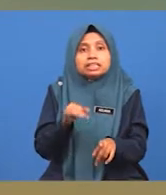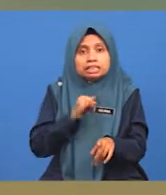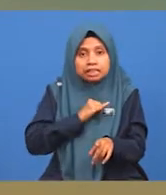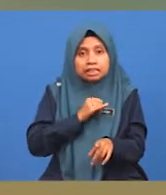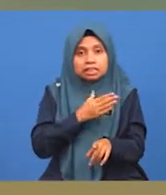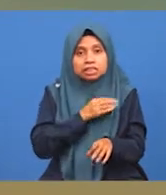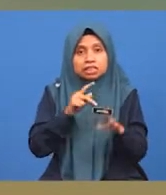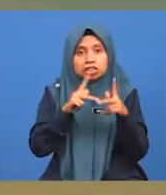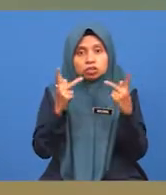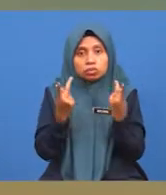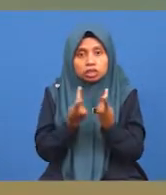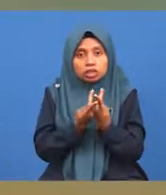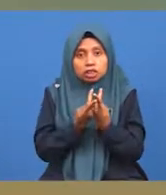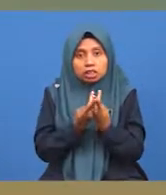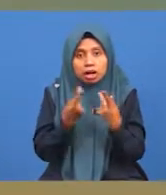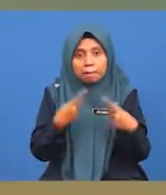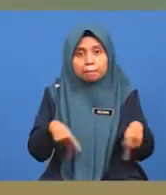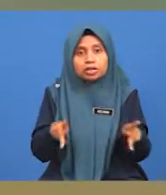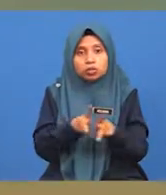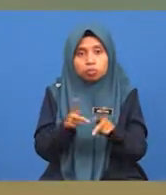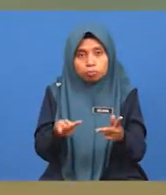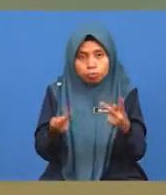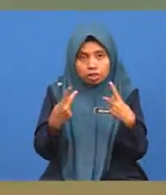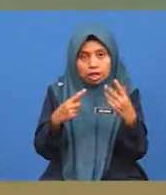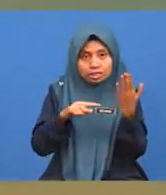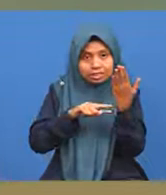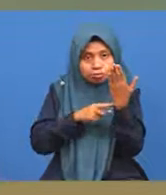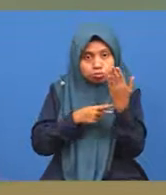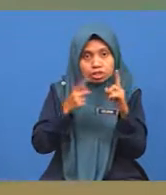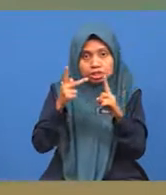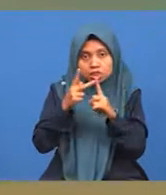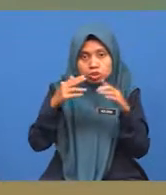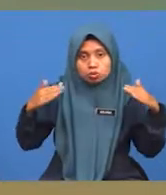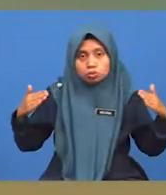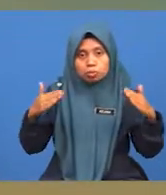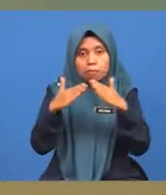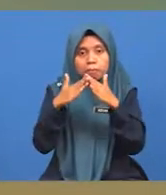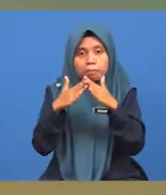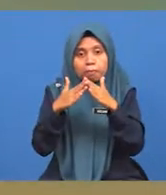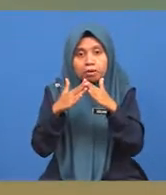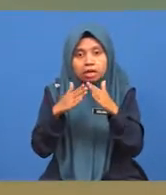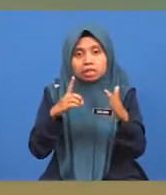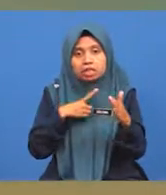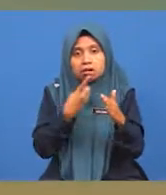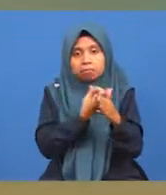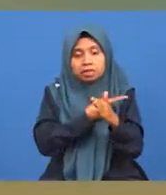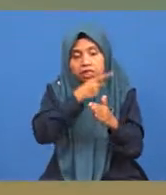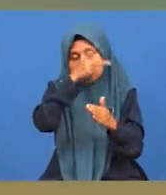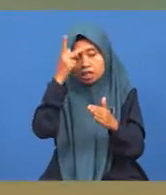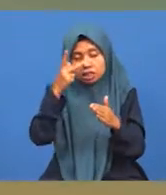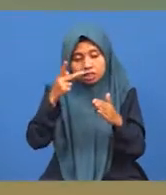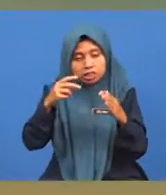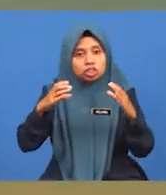Saya dan keluarga perlu pulang semula ke rumah kami kerana